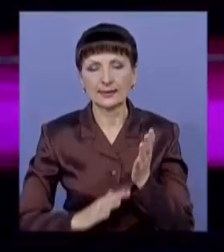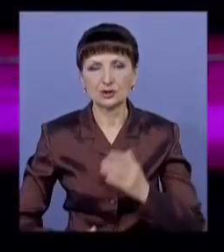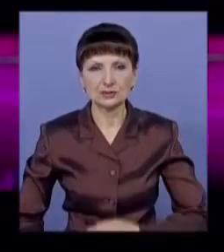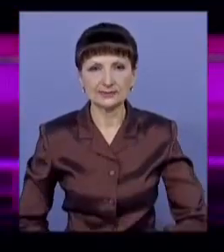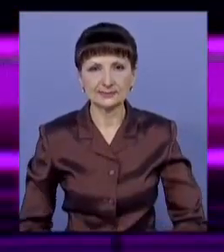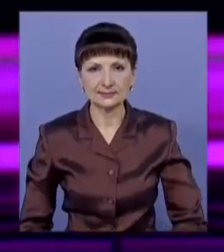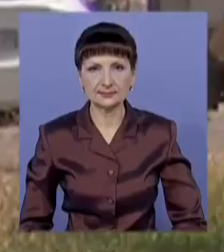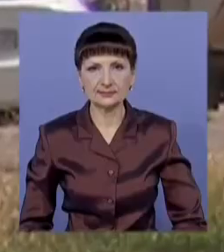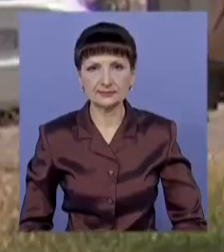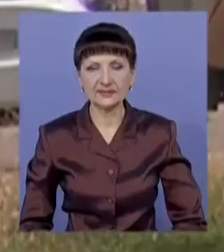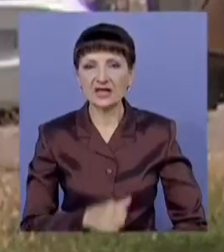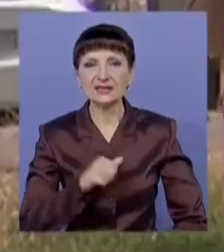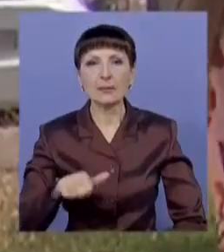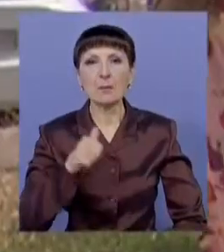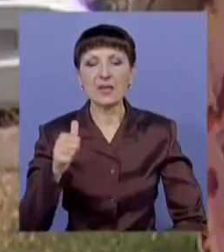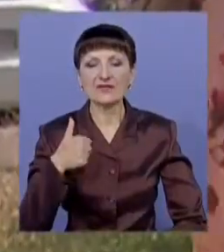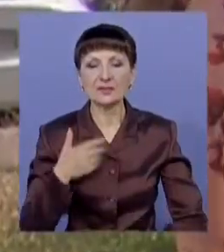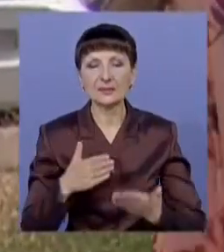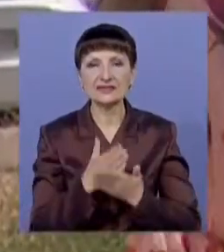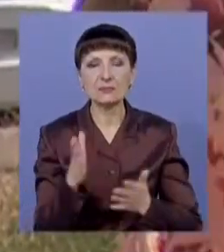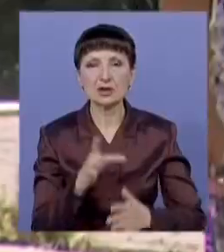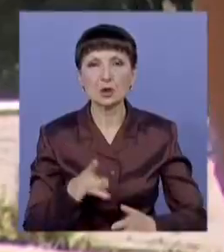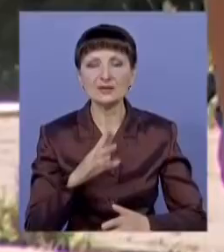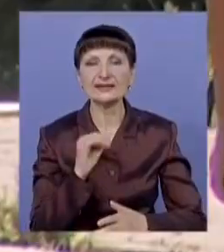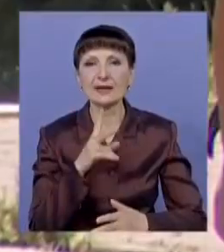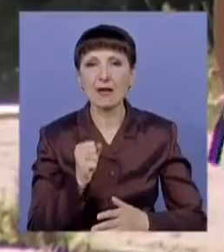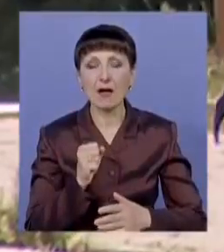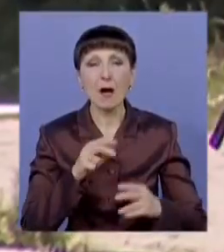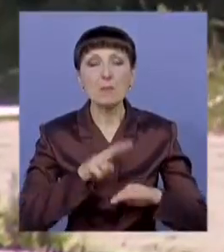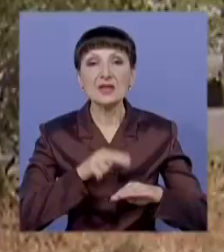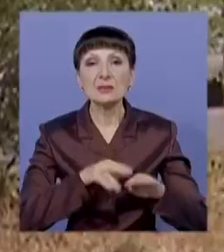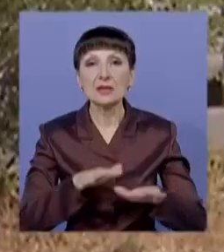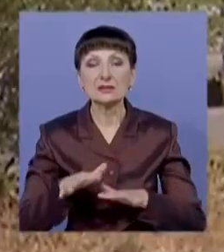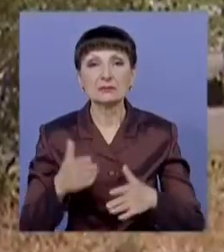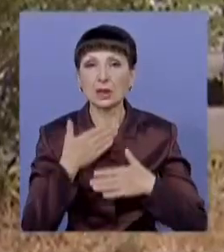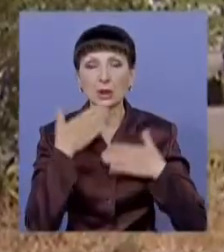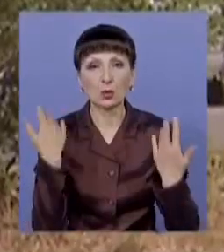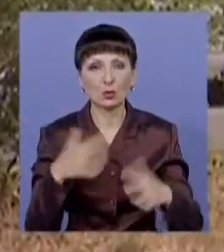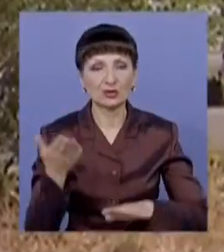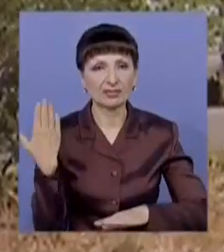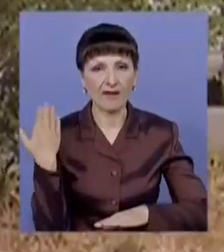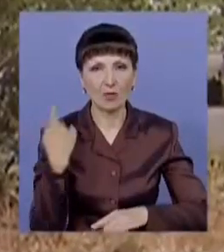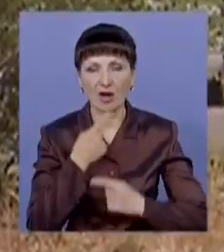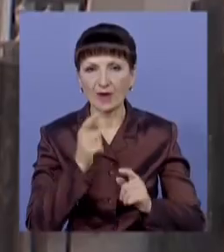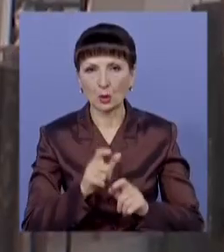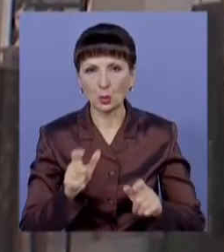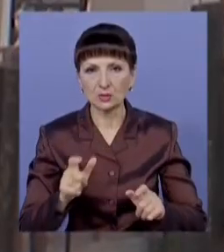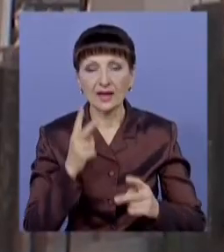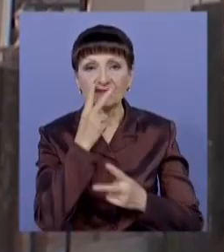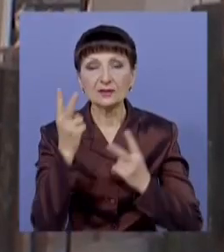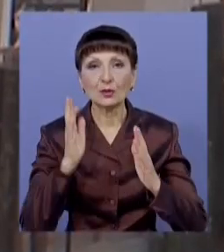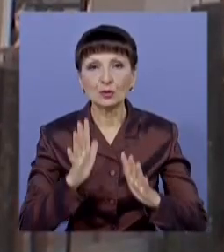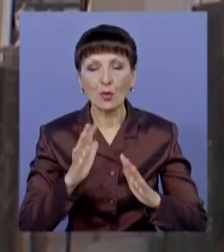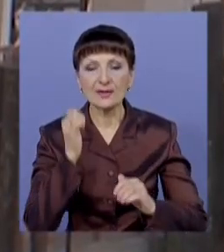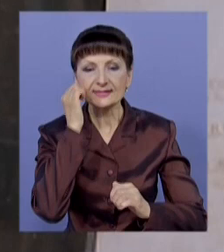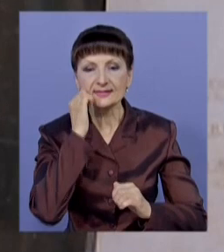материале. Самым первым мы навестили микрорайон Зерделя. Опорных пунктов в этой местности нет уже давно, говорят местные. Заметно только